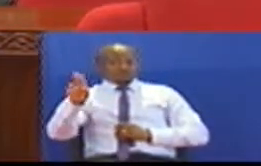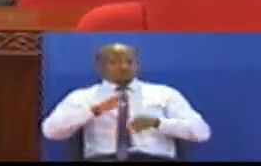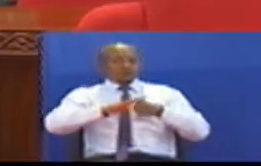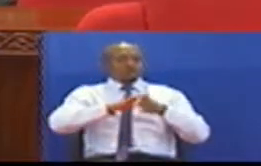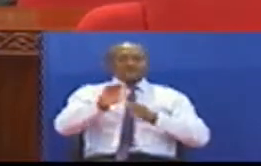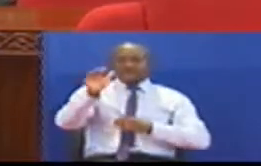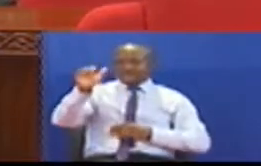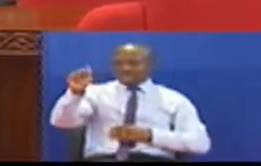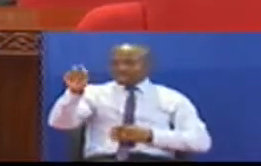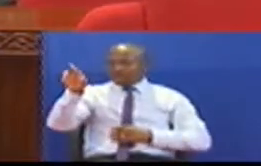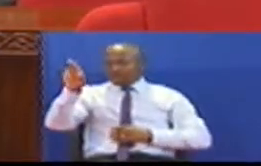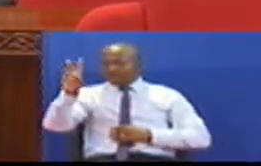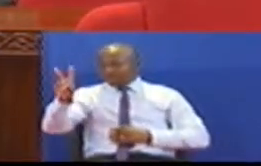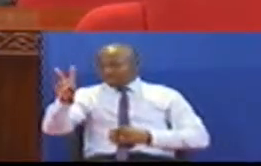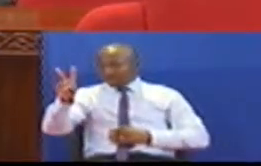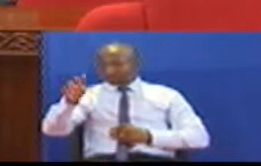ARVs.